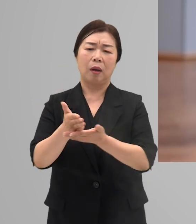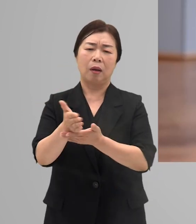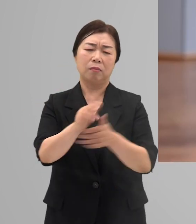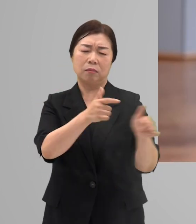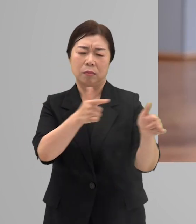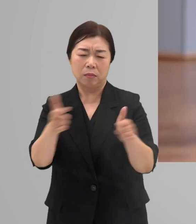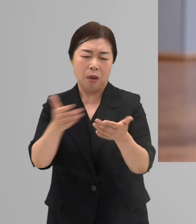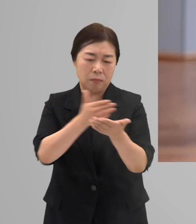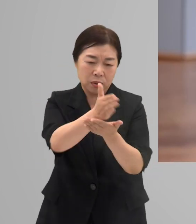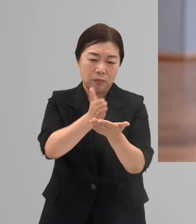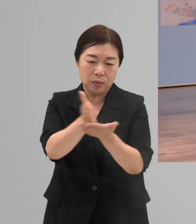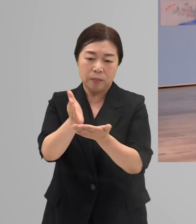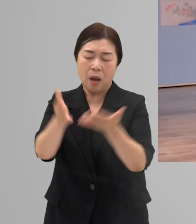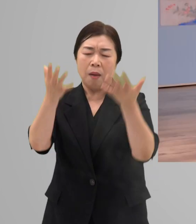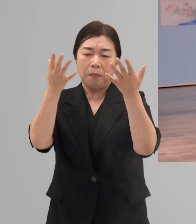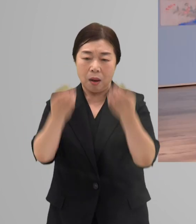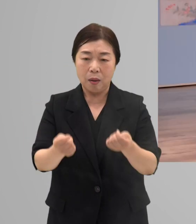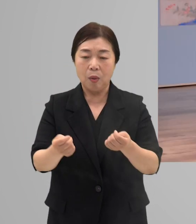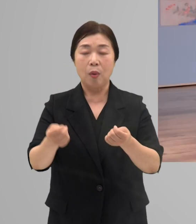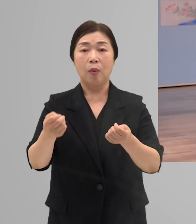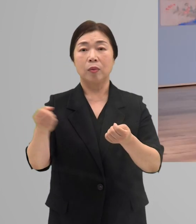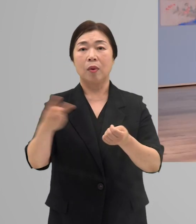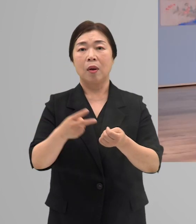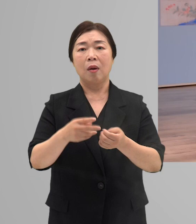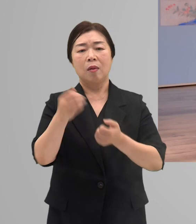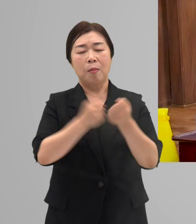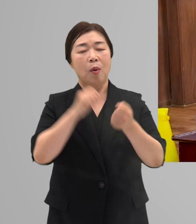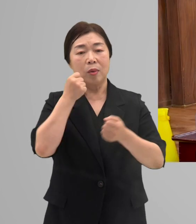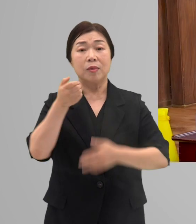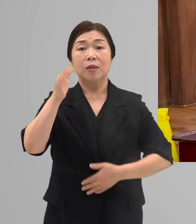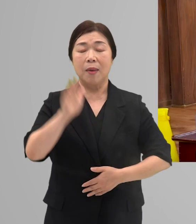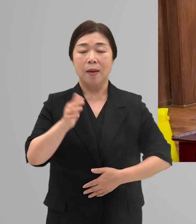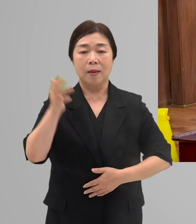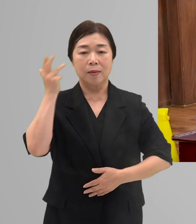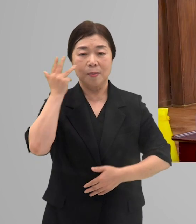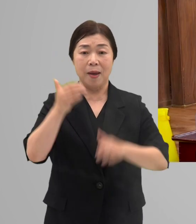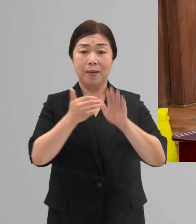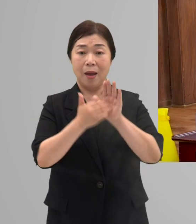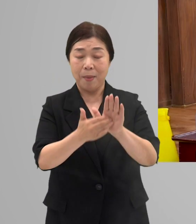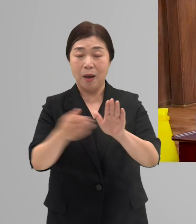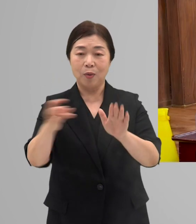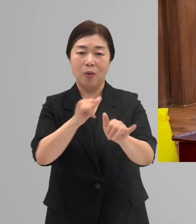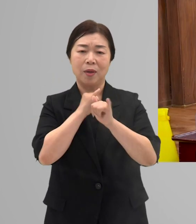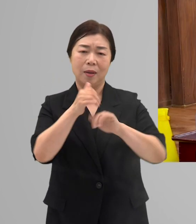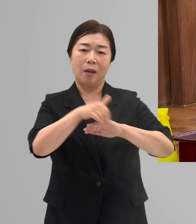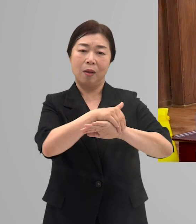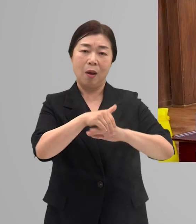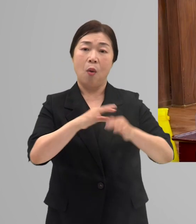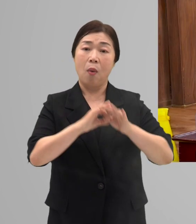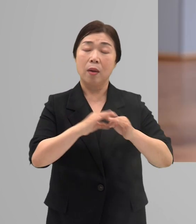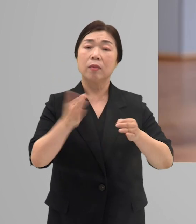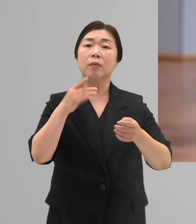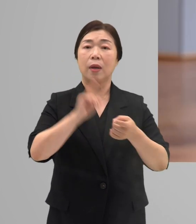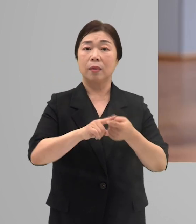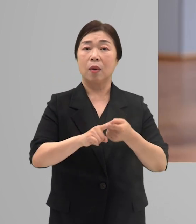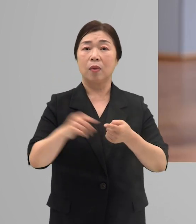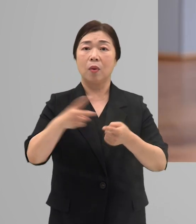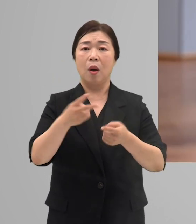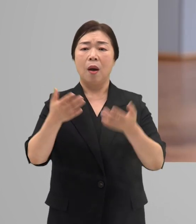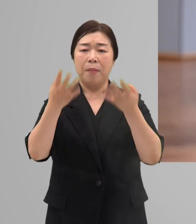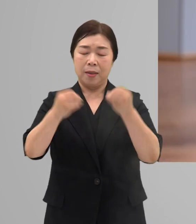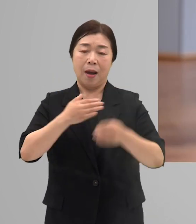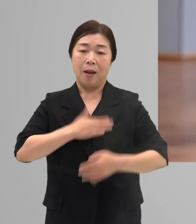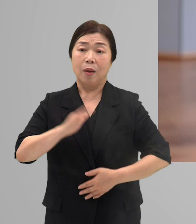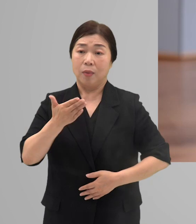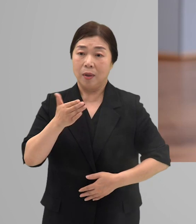너무 다양하고 넓어서 많은 부분을 말씀드릴 수 없었지만 치매 예방이라든지 자살과 관련한 부분에 대해서 또 제가 많이 알게